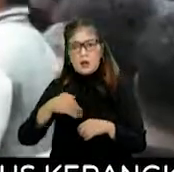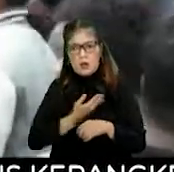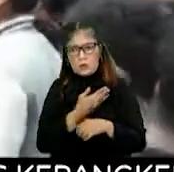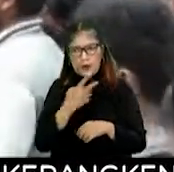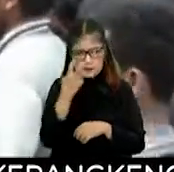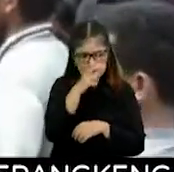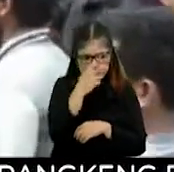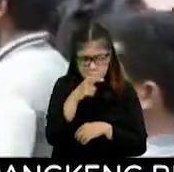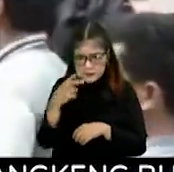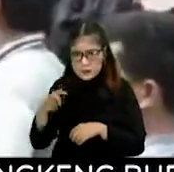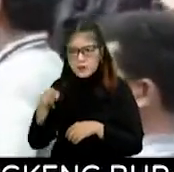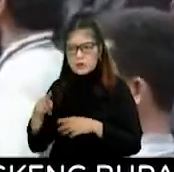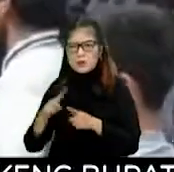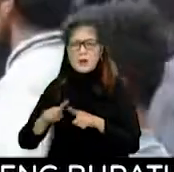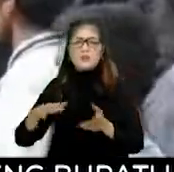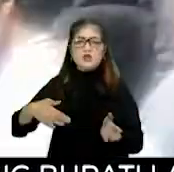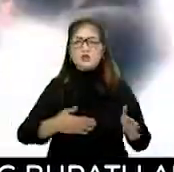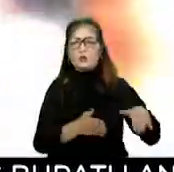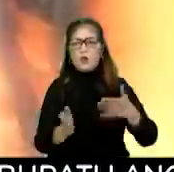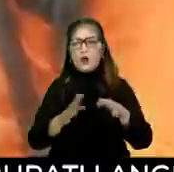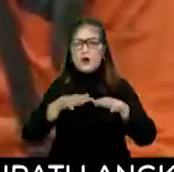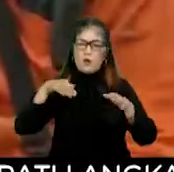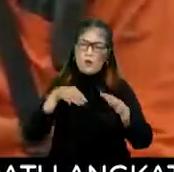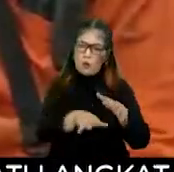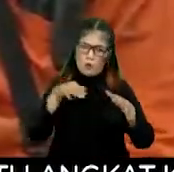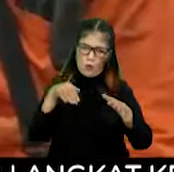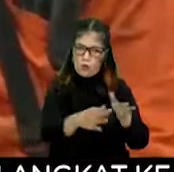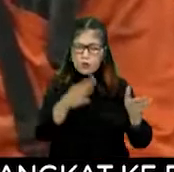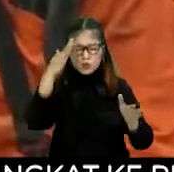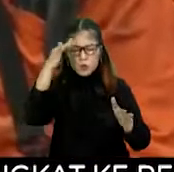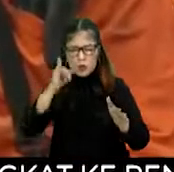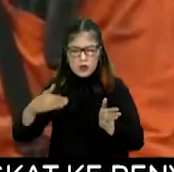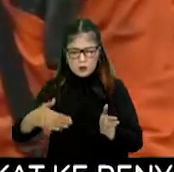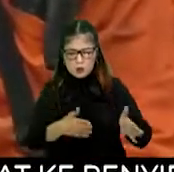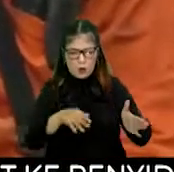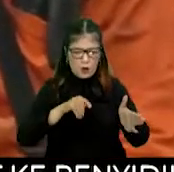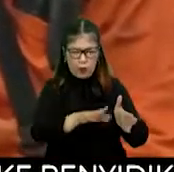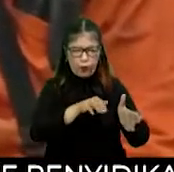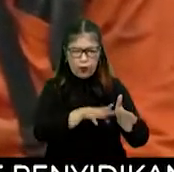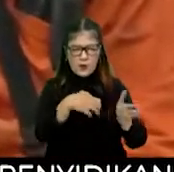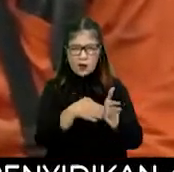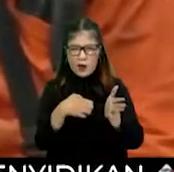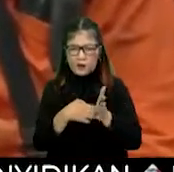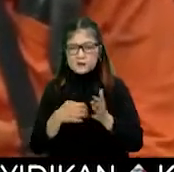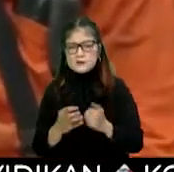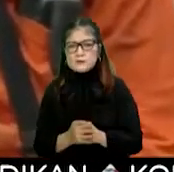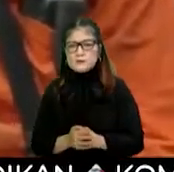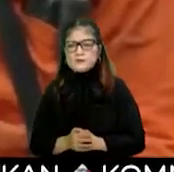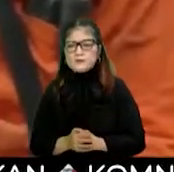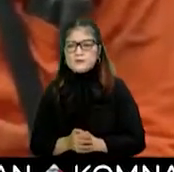arus sungai dan curamnya medan. Namun tim kami hanya bisa menjangkau air